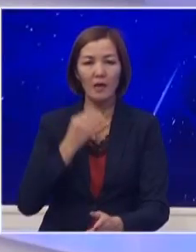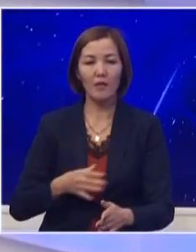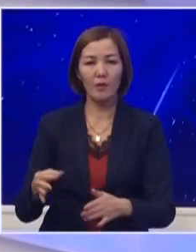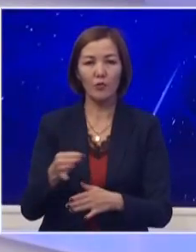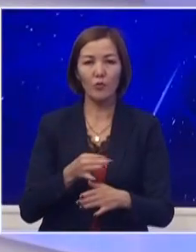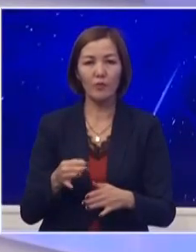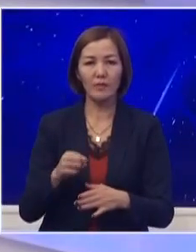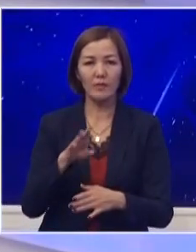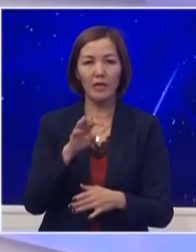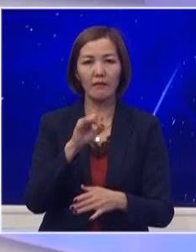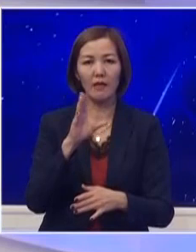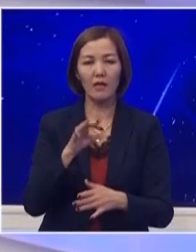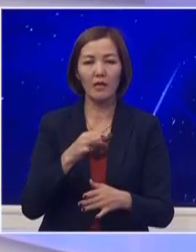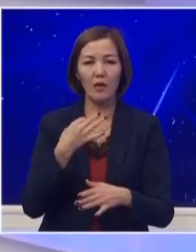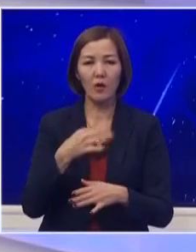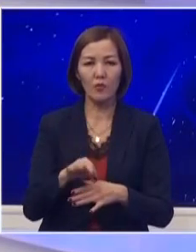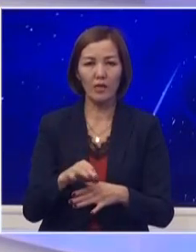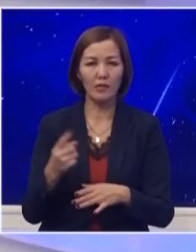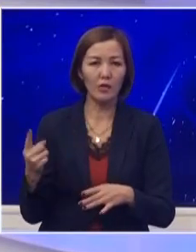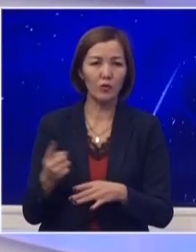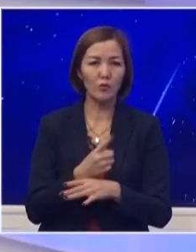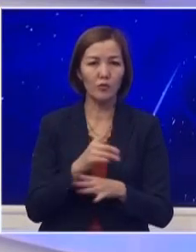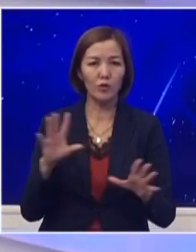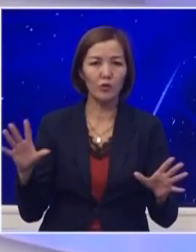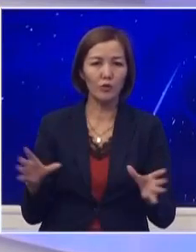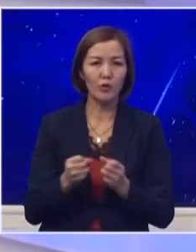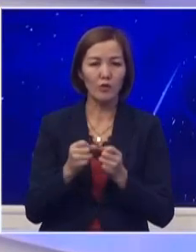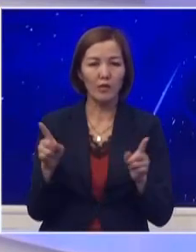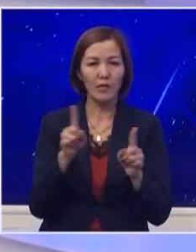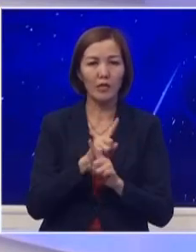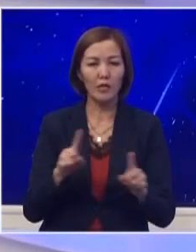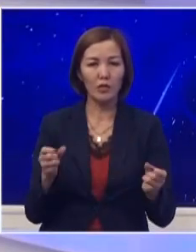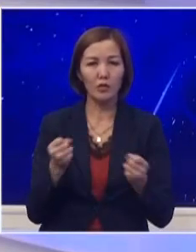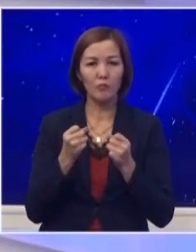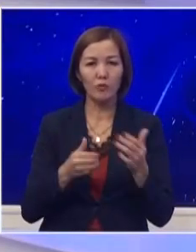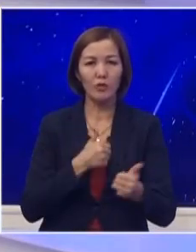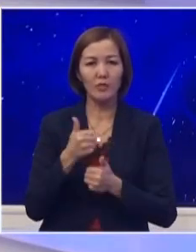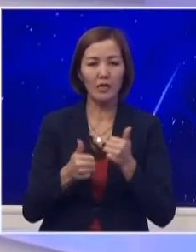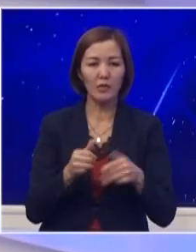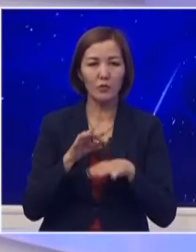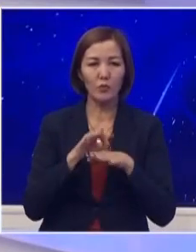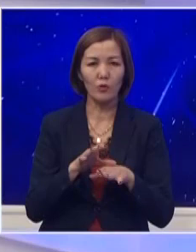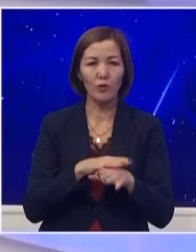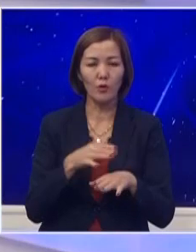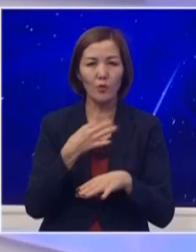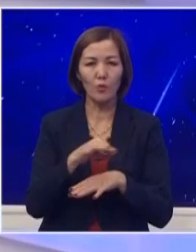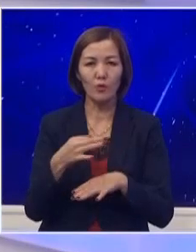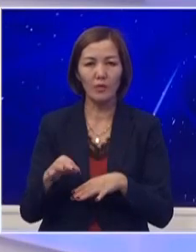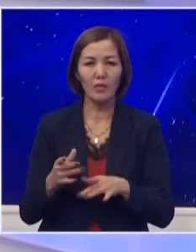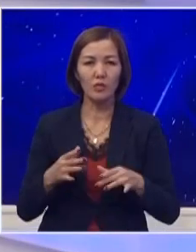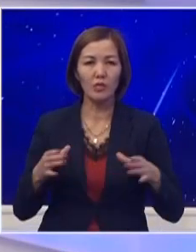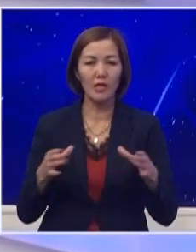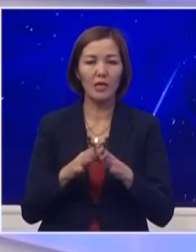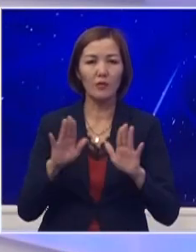Өрт сөндірушілер кроссфиті. Алматы облысы Талғар ауданында тұңғыш рет құтқарушылар арасында ерекше спорттық сайыс ұйымдастырылды. Өңірден